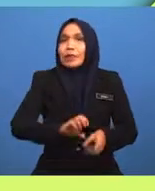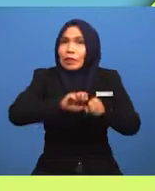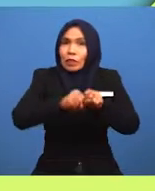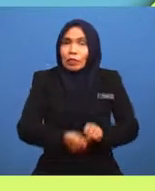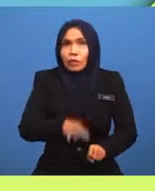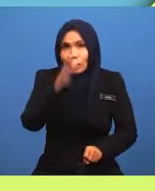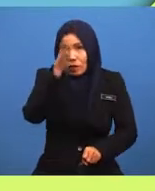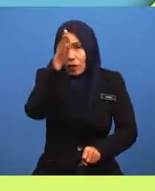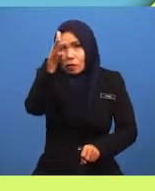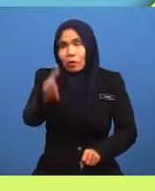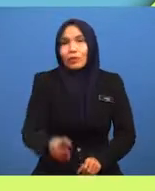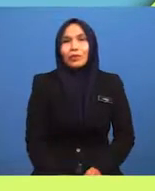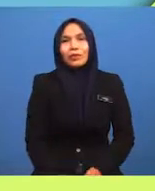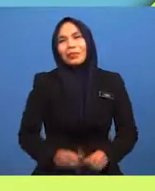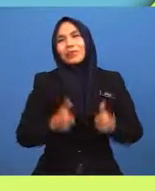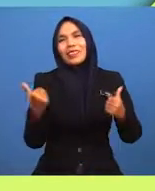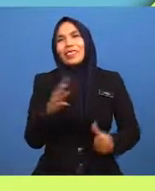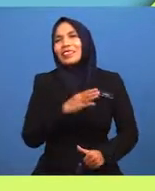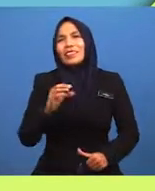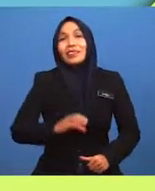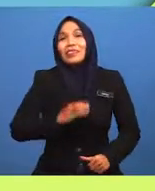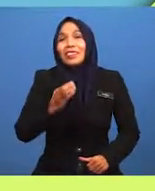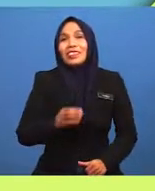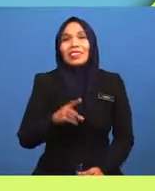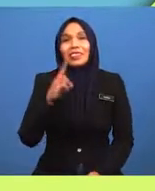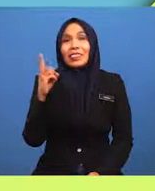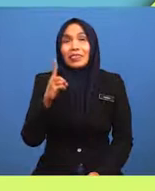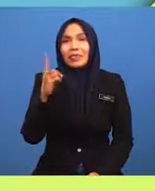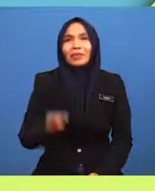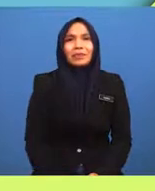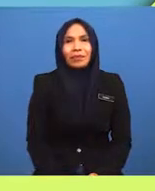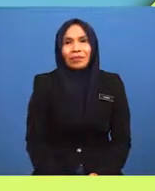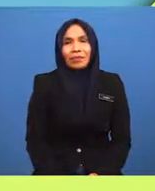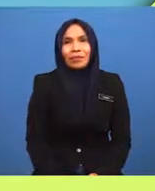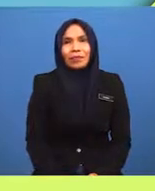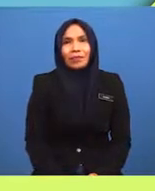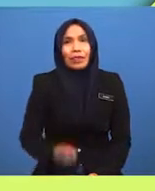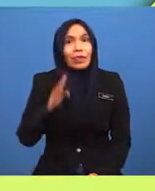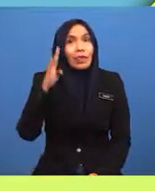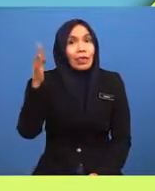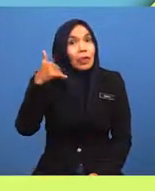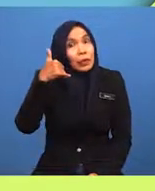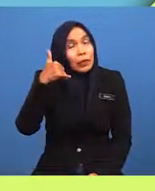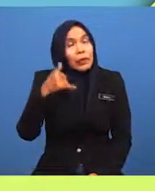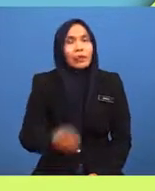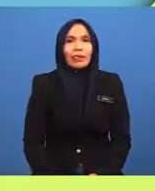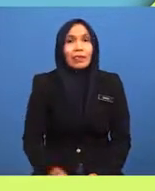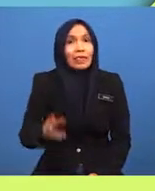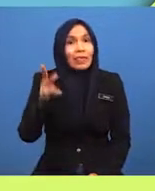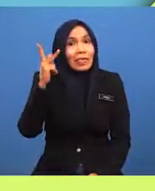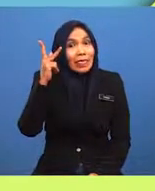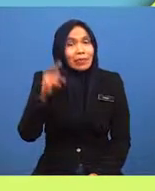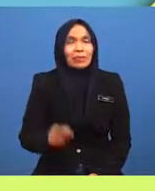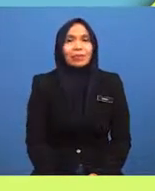Hello, Kim ke? Wah, terima kasih atas ucapan dan juga ingat tarikh lahir